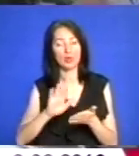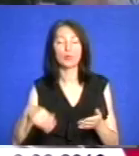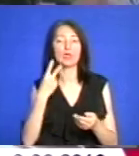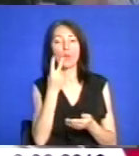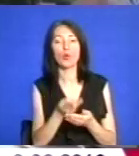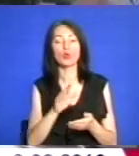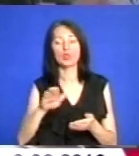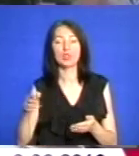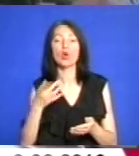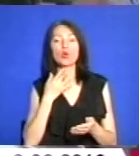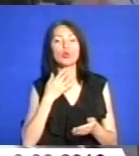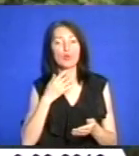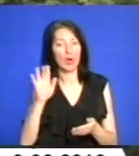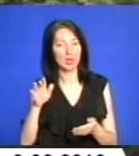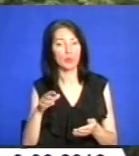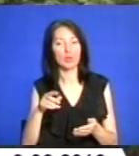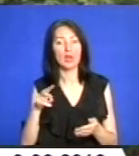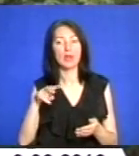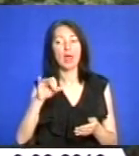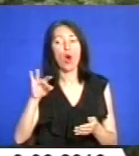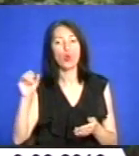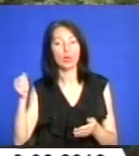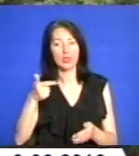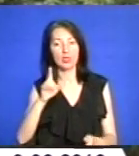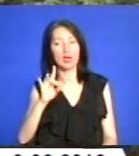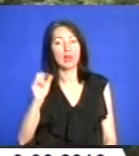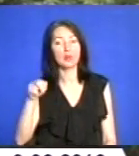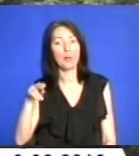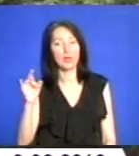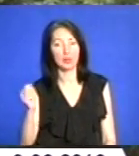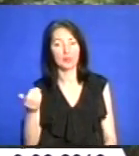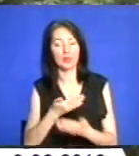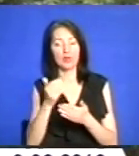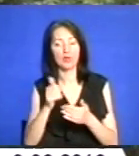голосуватимуть за лауреата гран-при фестивалю. Фільм конкурсної програми.